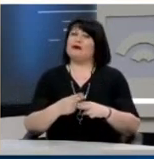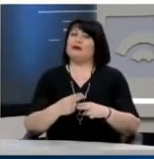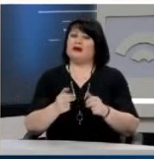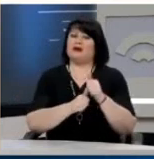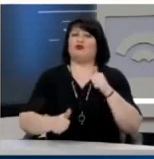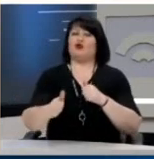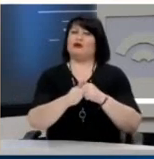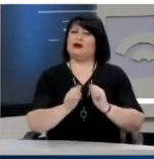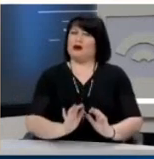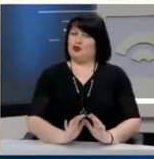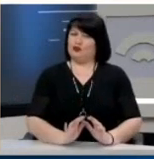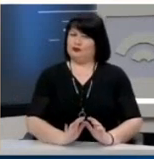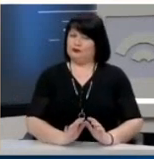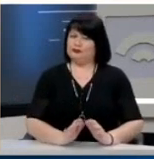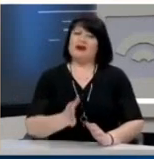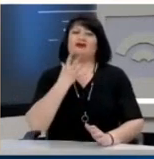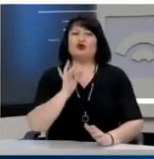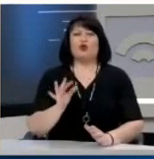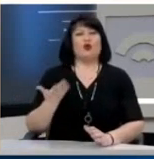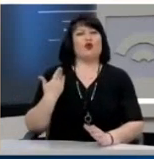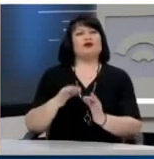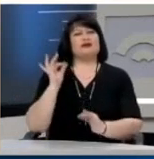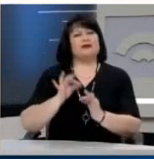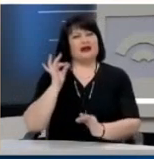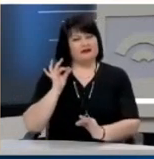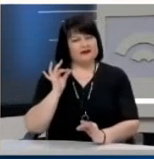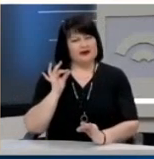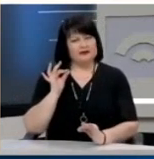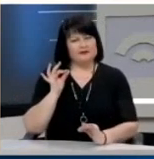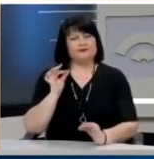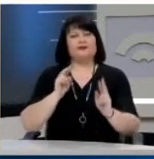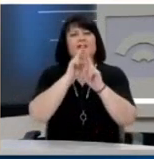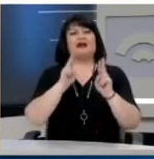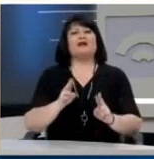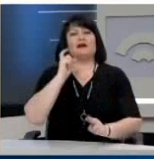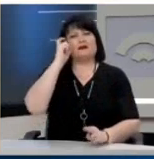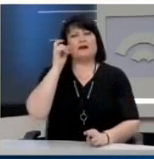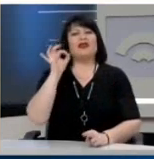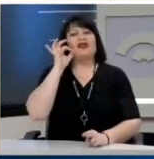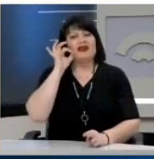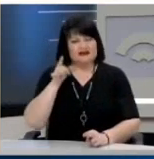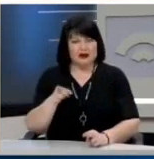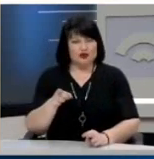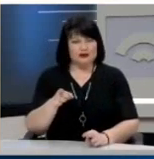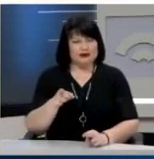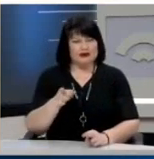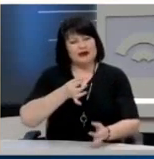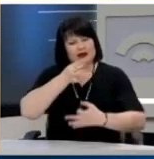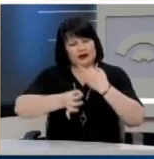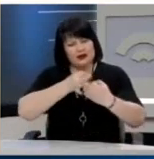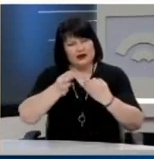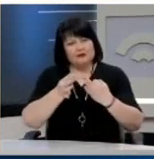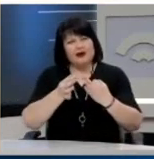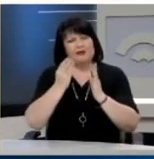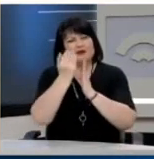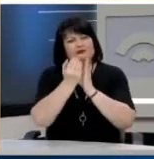προτεραιότητα. Γι' αυτό και το Σεπτέμβρη, στη Διεθνή Έκθεση Θεσσαλονίκης, εξαγγείλαμε μια σειρά